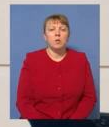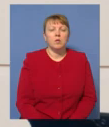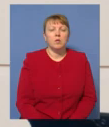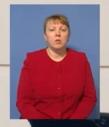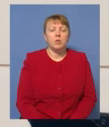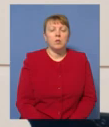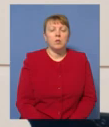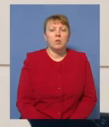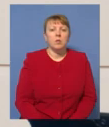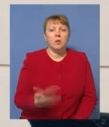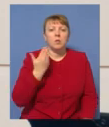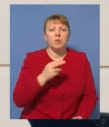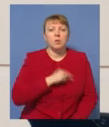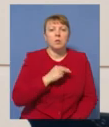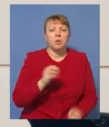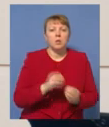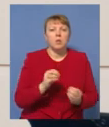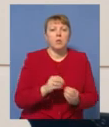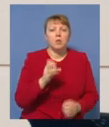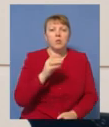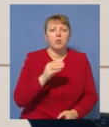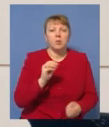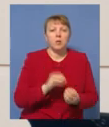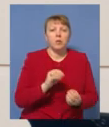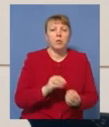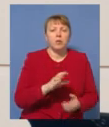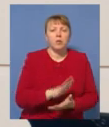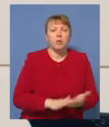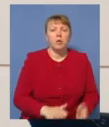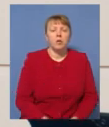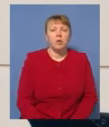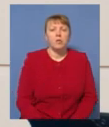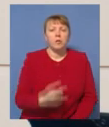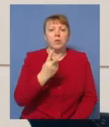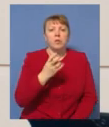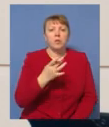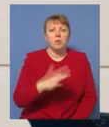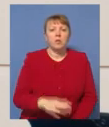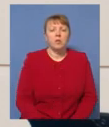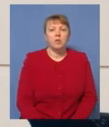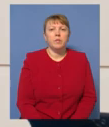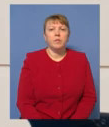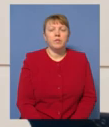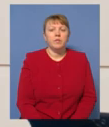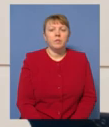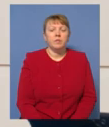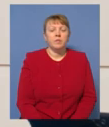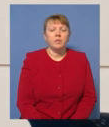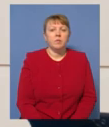суд как раньше работал в режиме, так и продолжает в том же. Ну, то есть два фильтра у нас проходят, получается, да?